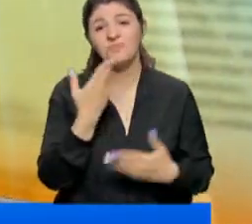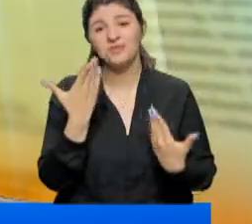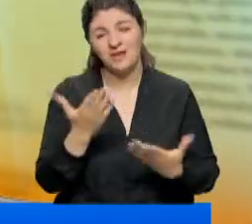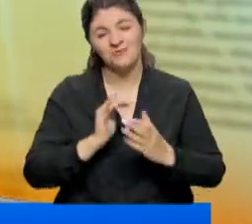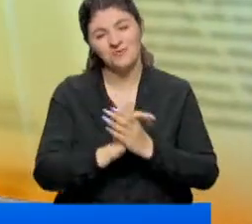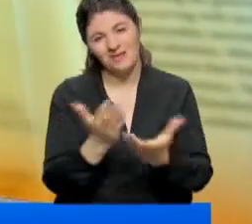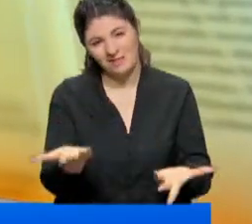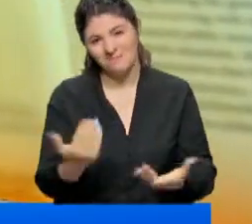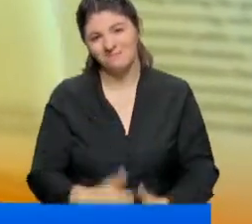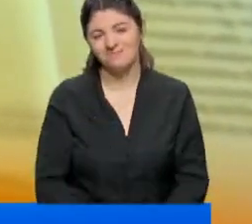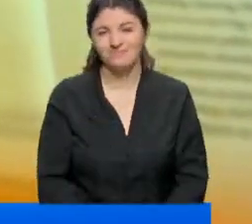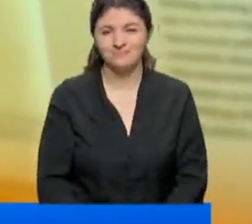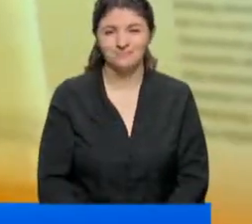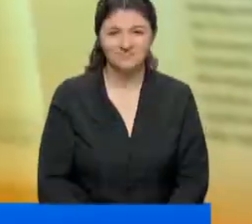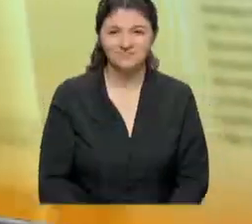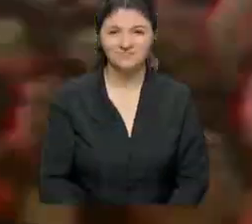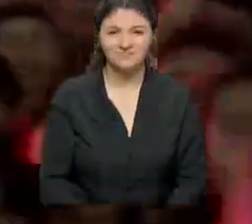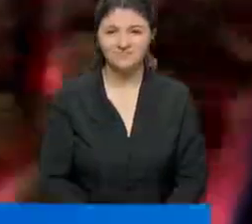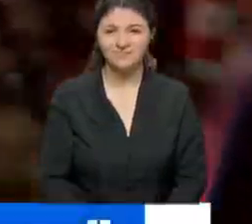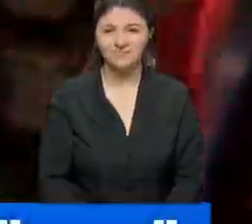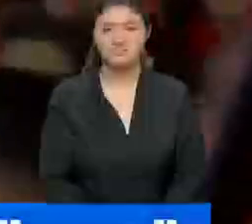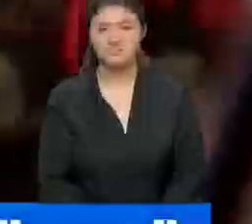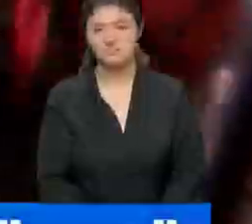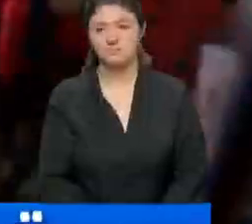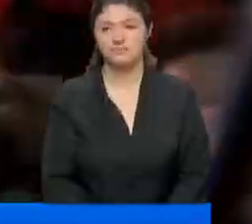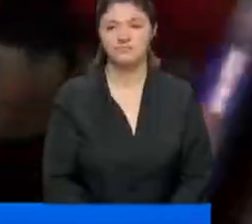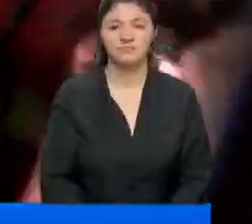kutlayalım bu